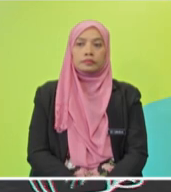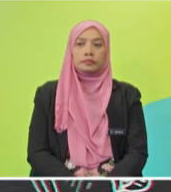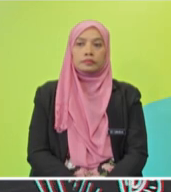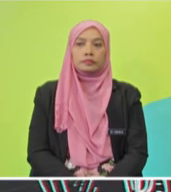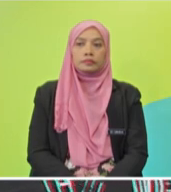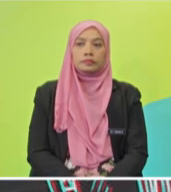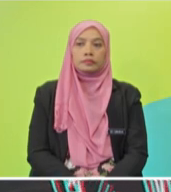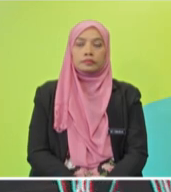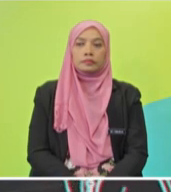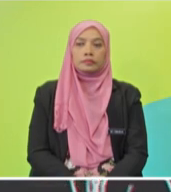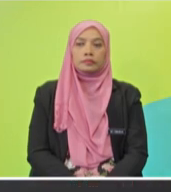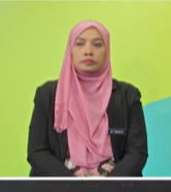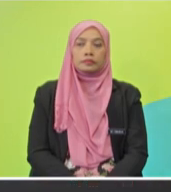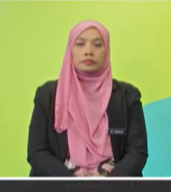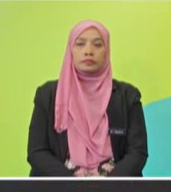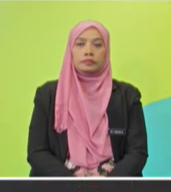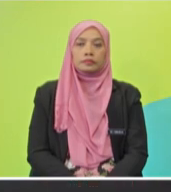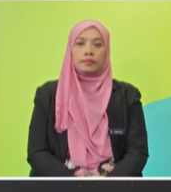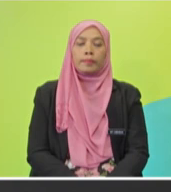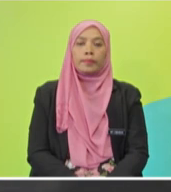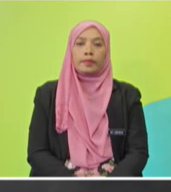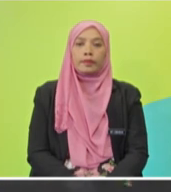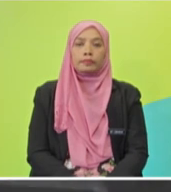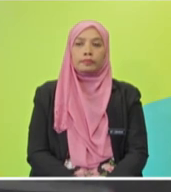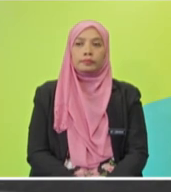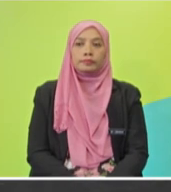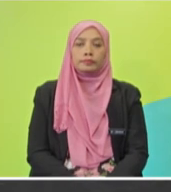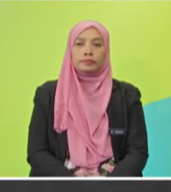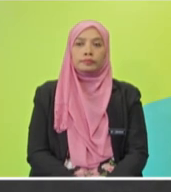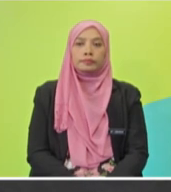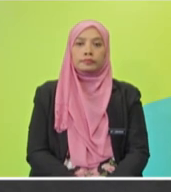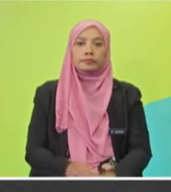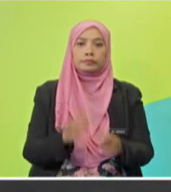Okey, mungkin anda boleh bacakan jawapan anda ya, jawapan yang terakhir. Okey.